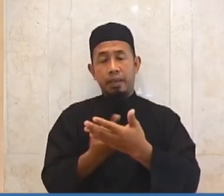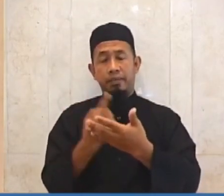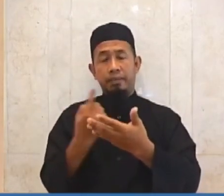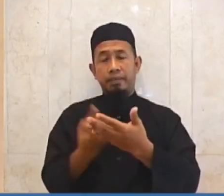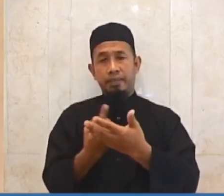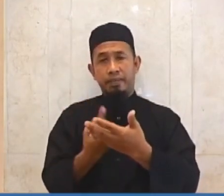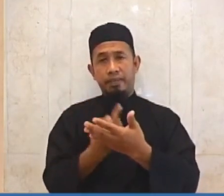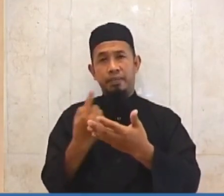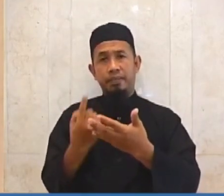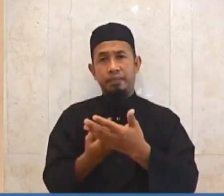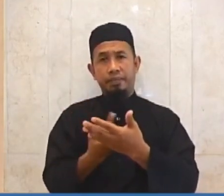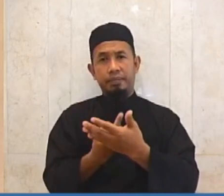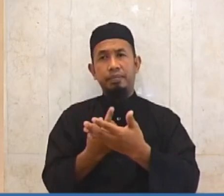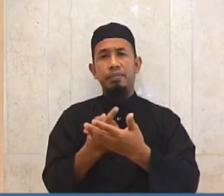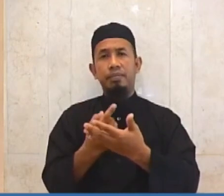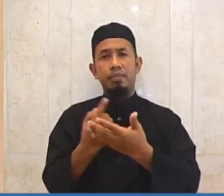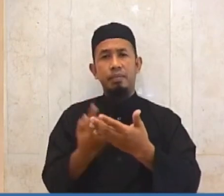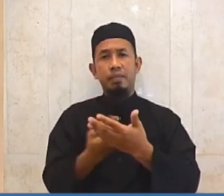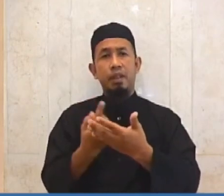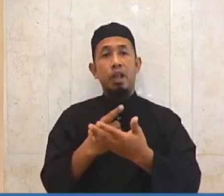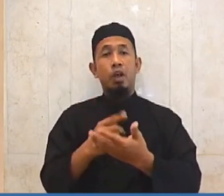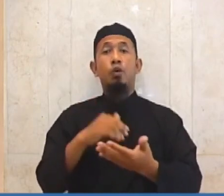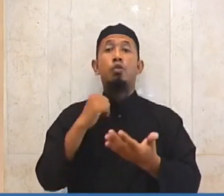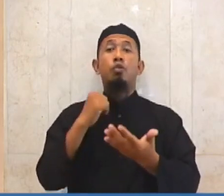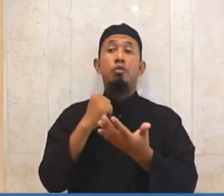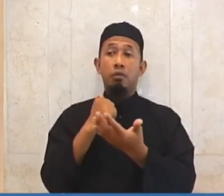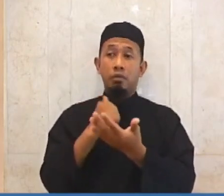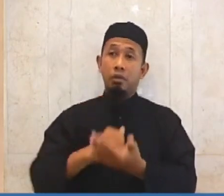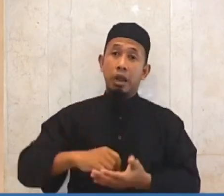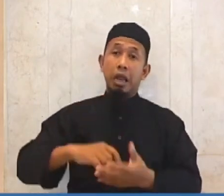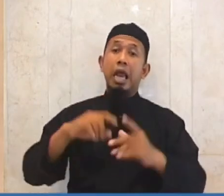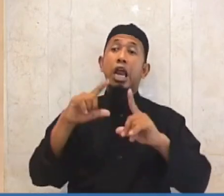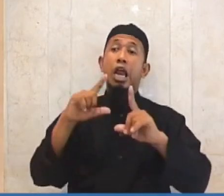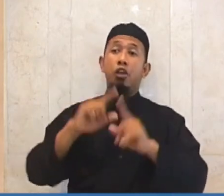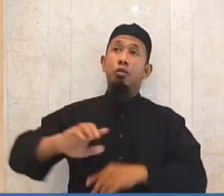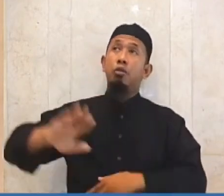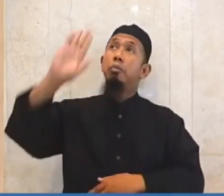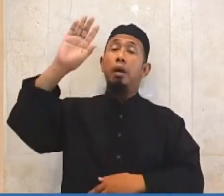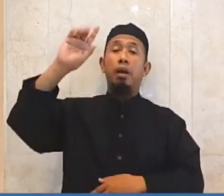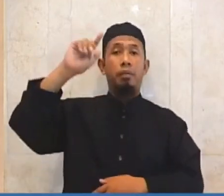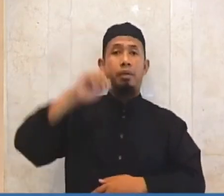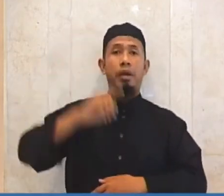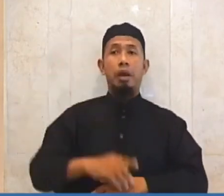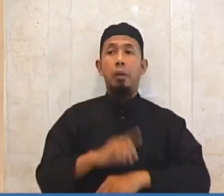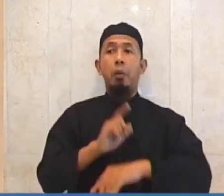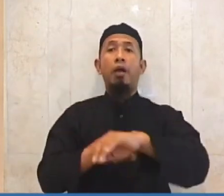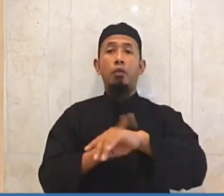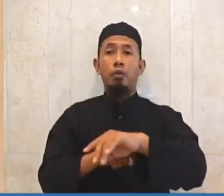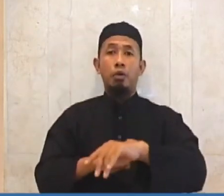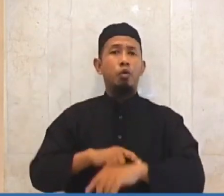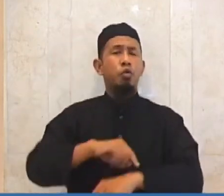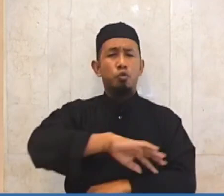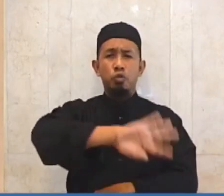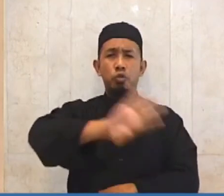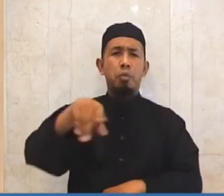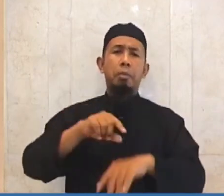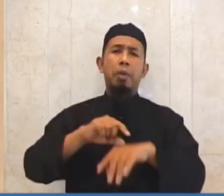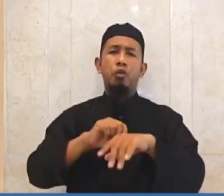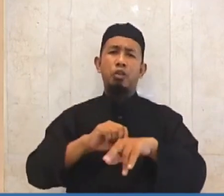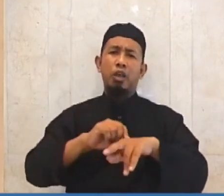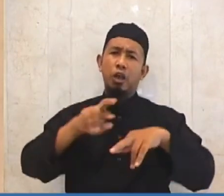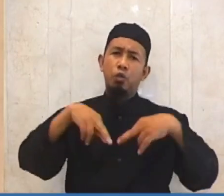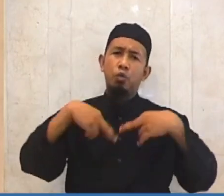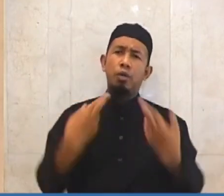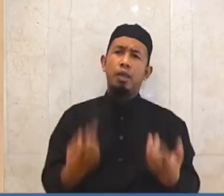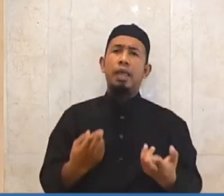wataw B demi masa sesungguhnya manusia akan mengalami kerugian Kecuali mereka yang beriman